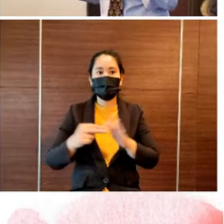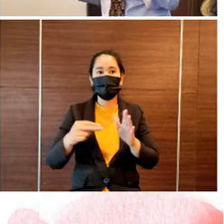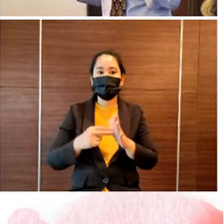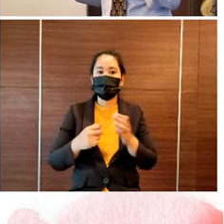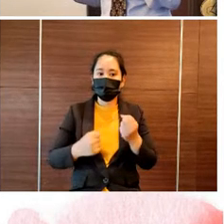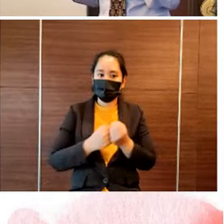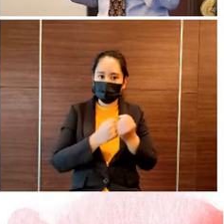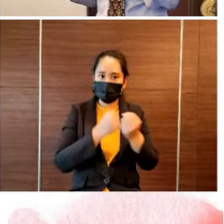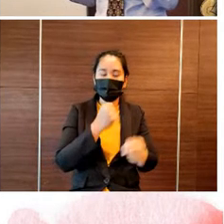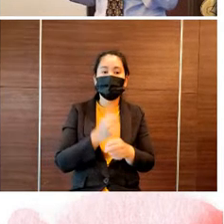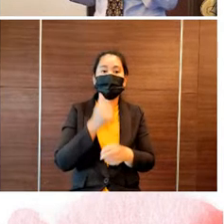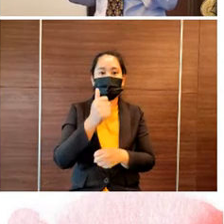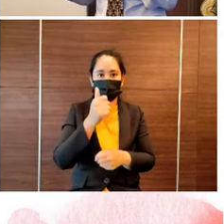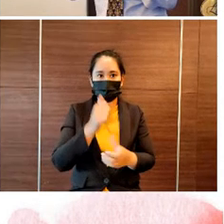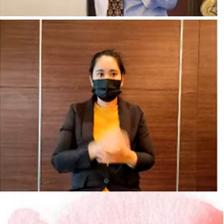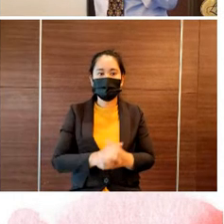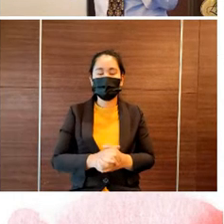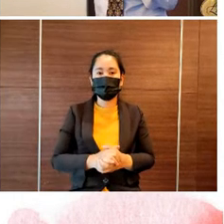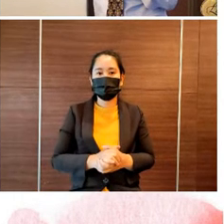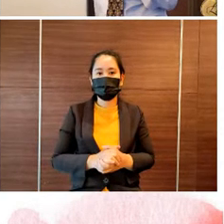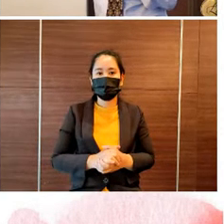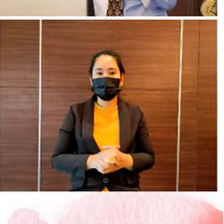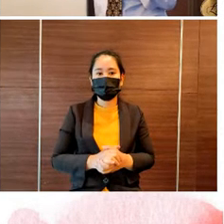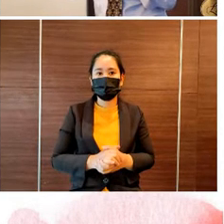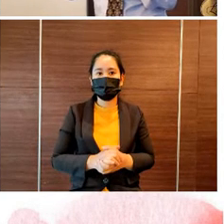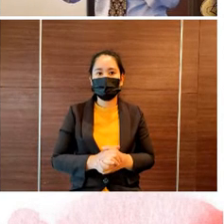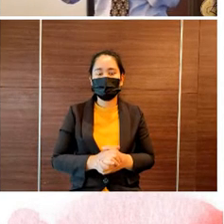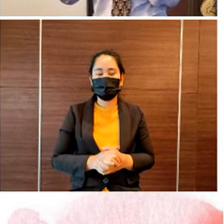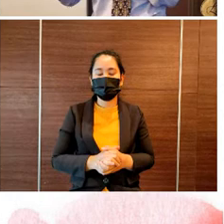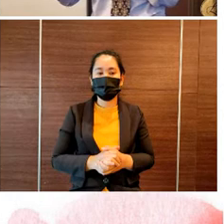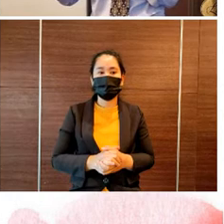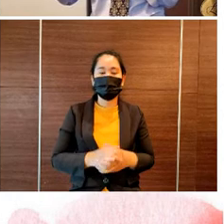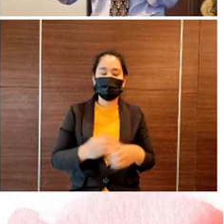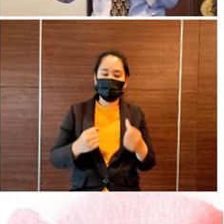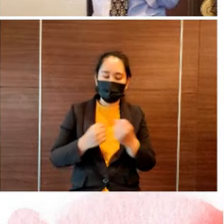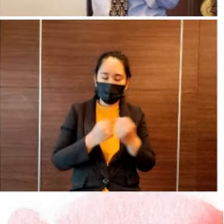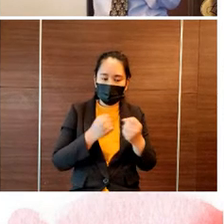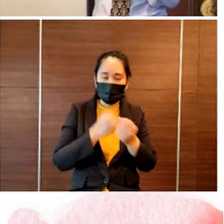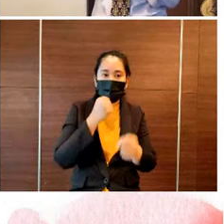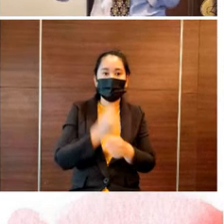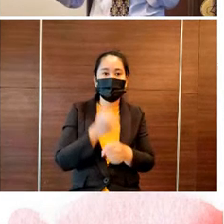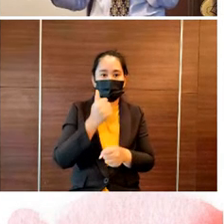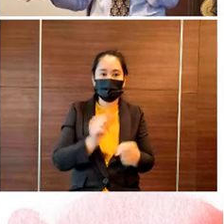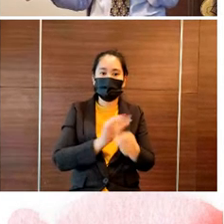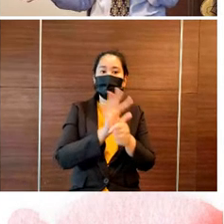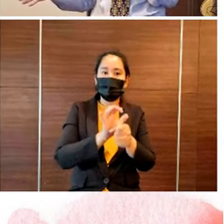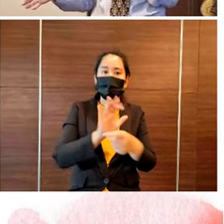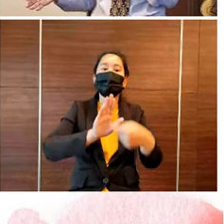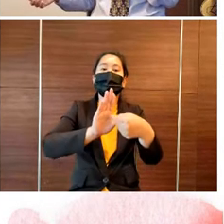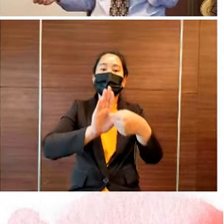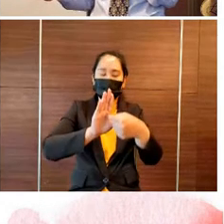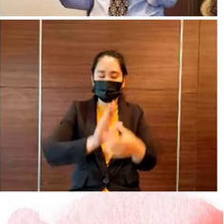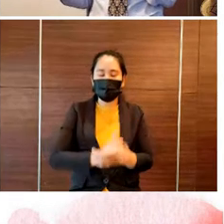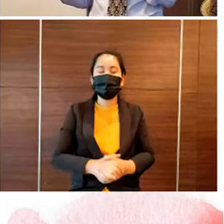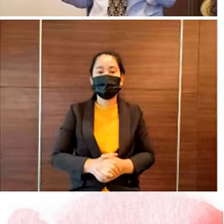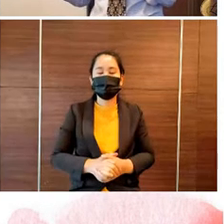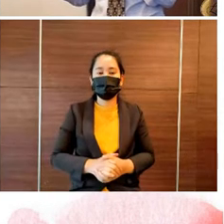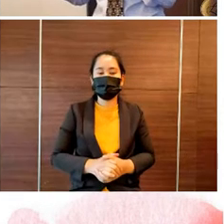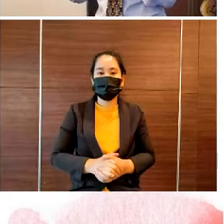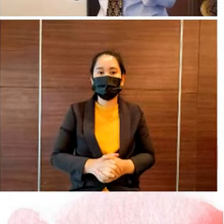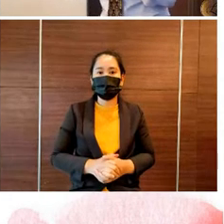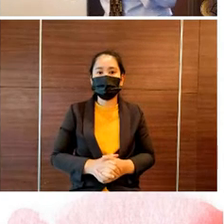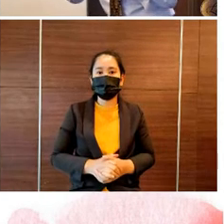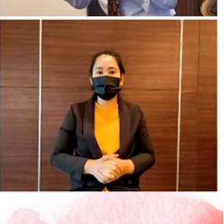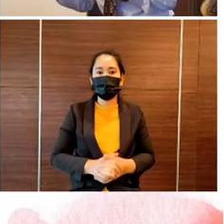โรคนะสู้กับโรคหัวใจโรคอะไรต่างๆจะไปสู้ไม่ได้แต่ว่าสู้กับโรคระบาดได้ทุกโรคโควิดเป็นตัวอย่างแล้วนะครับนะและ